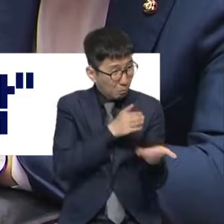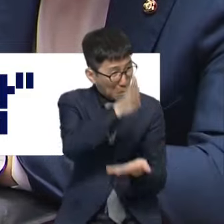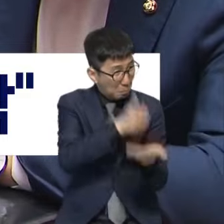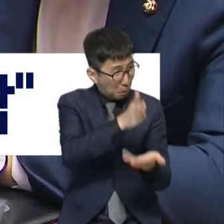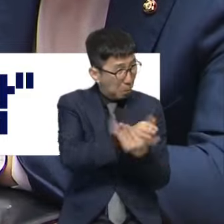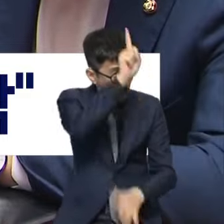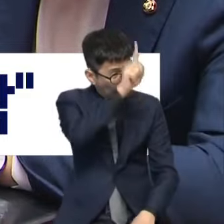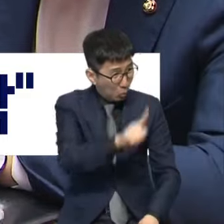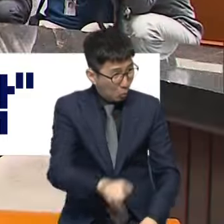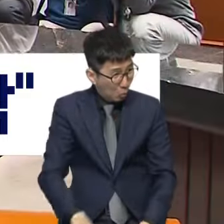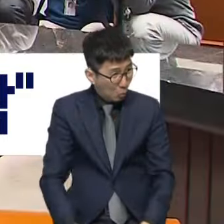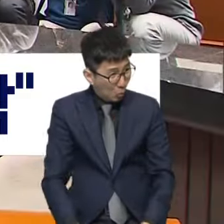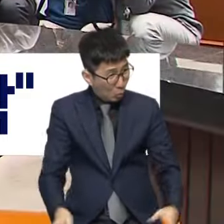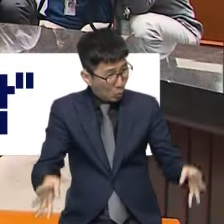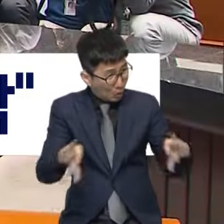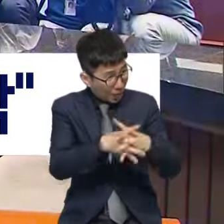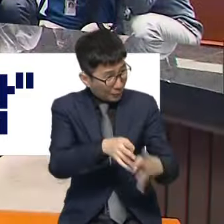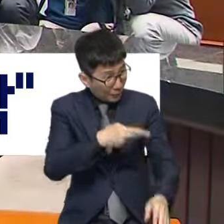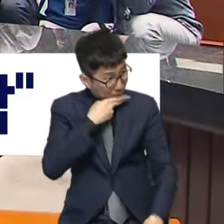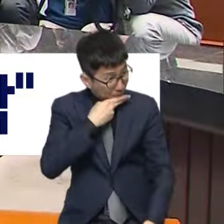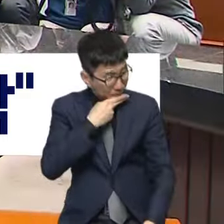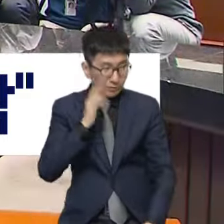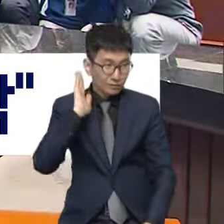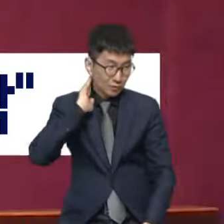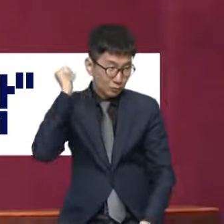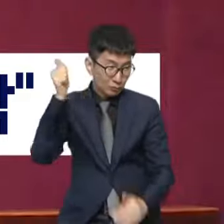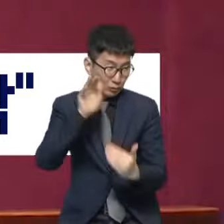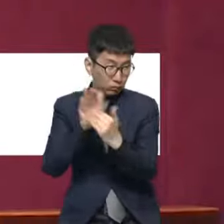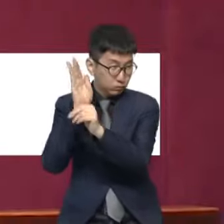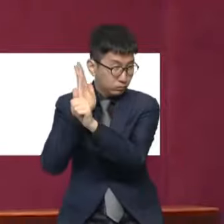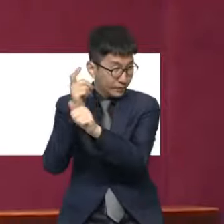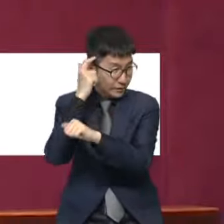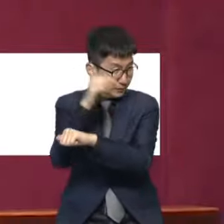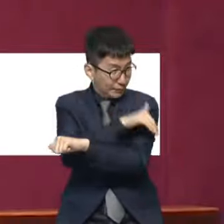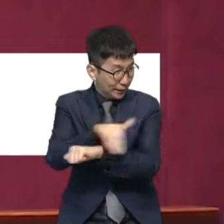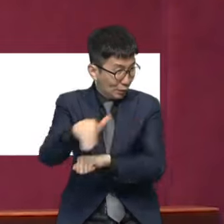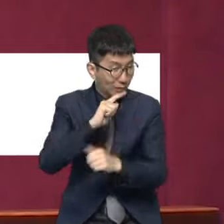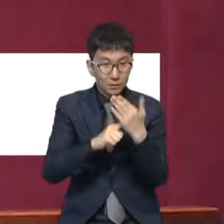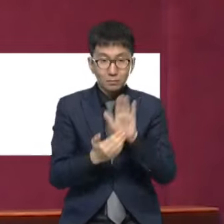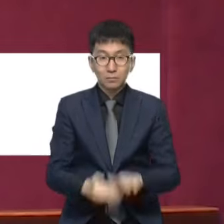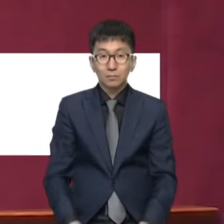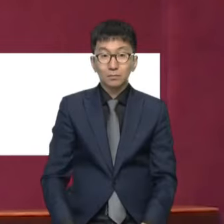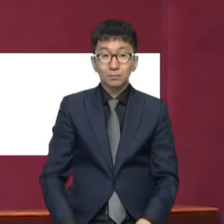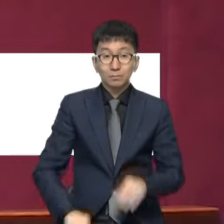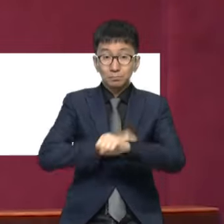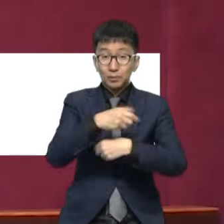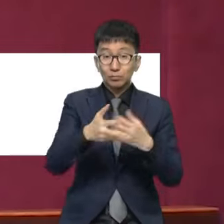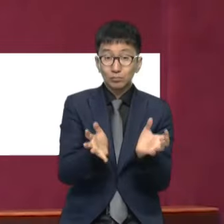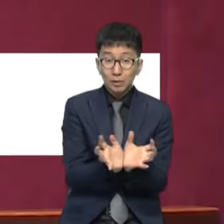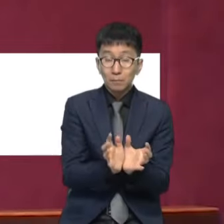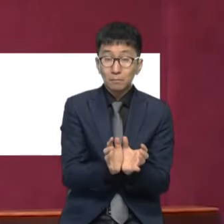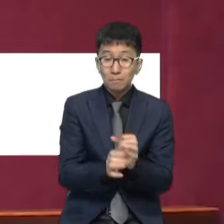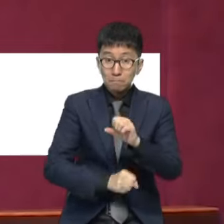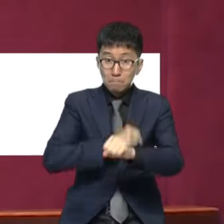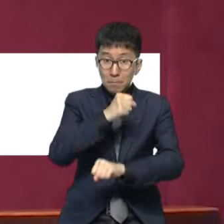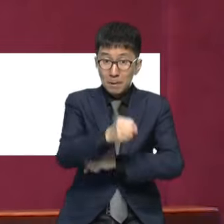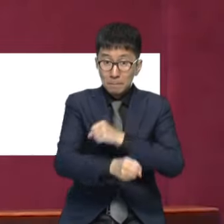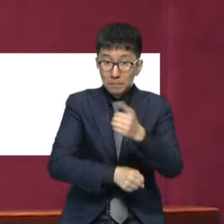대통령에게 제2요구권 행사를 건의하기로 했습니다. 민주당의 일방 독주로 엉터리